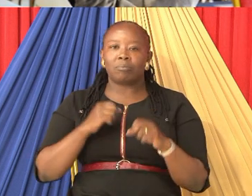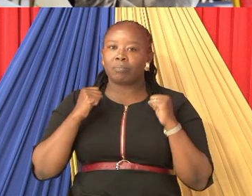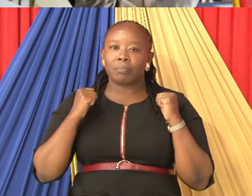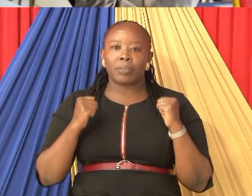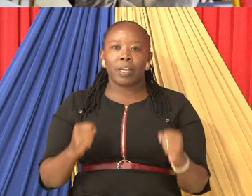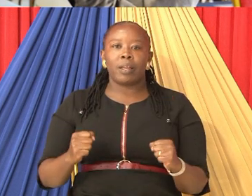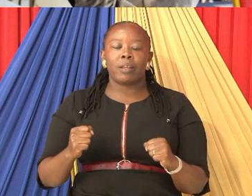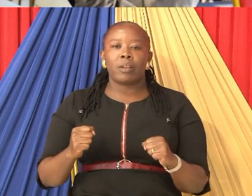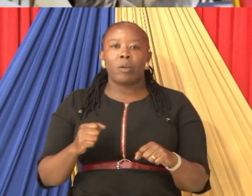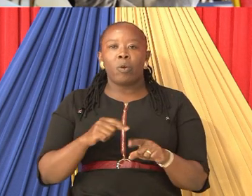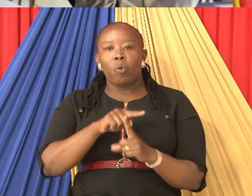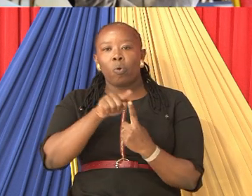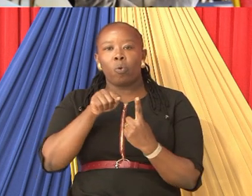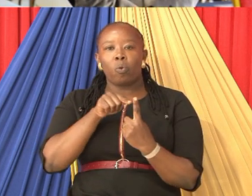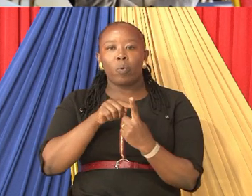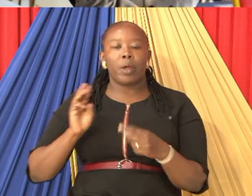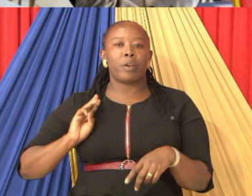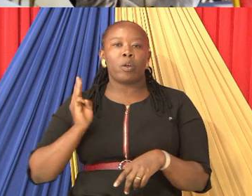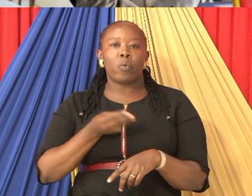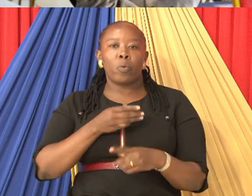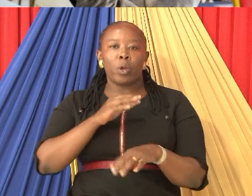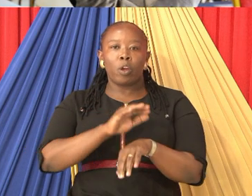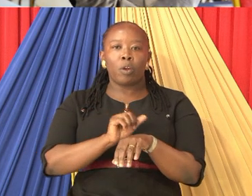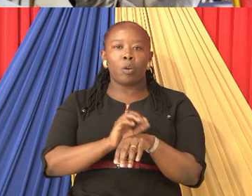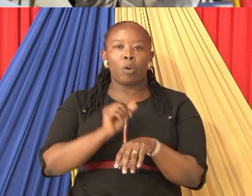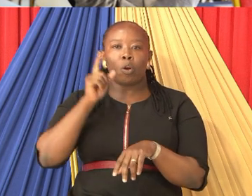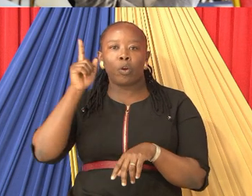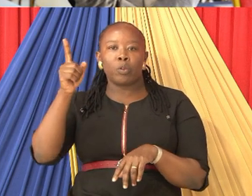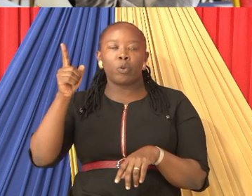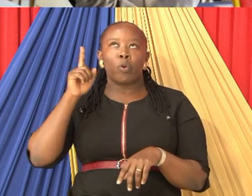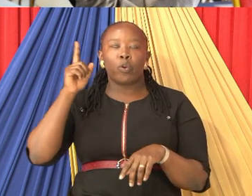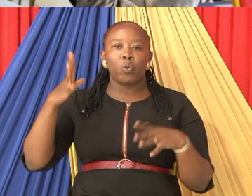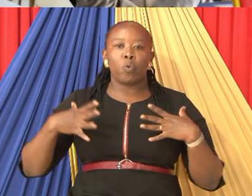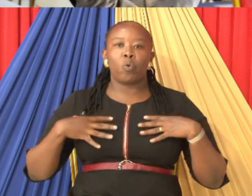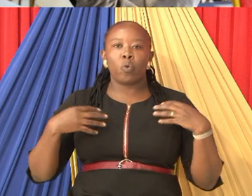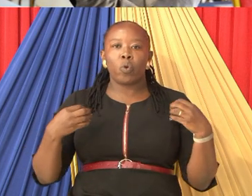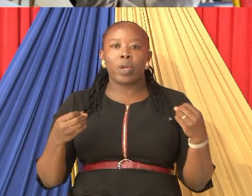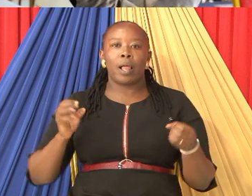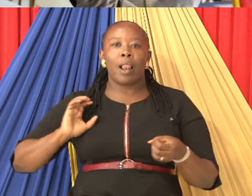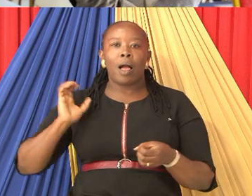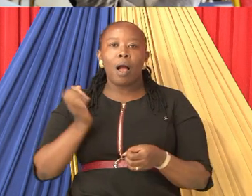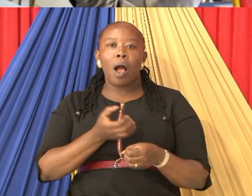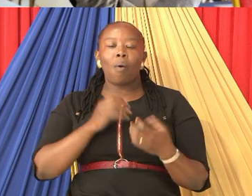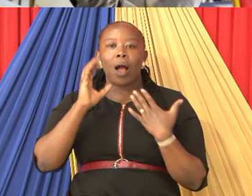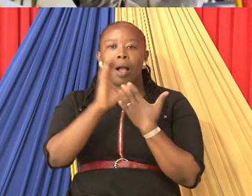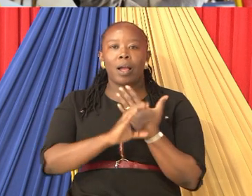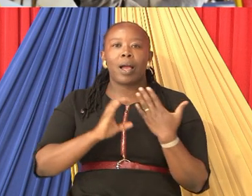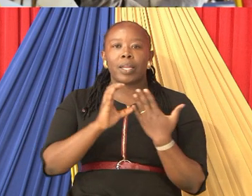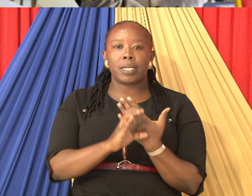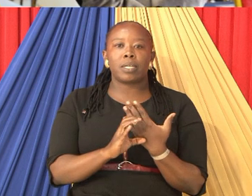Bwana utatusikia na utatuponyeka, nchi yetu itapona. Baba,